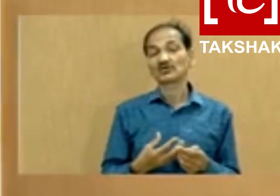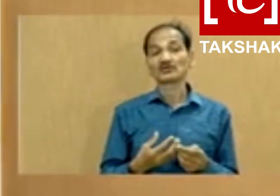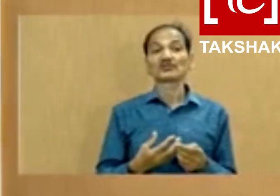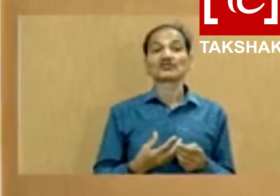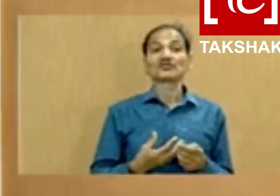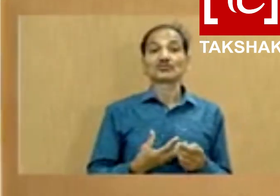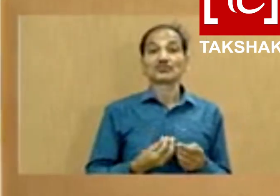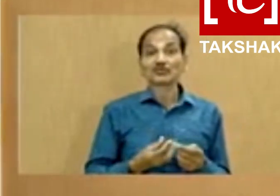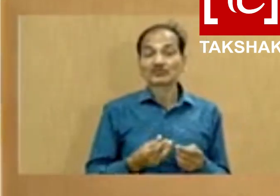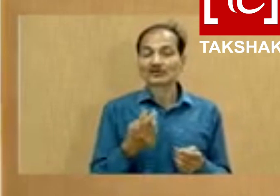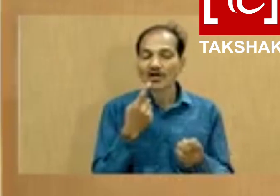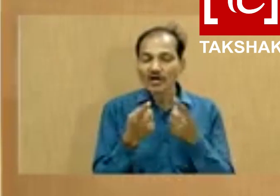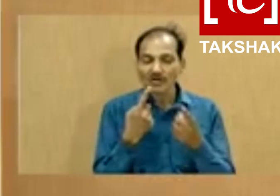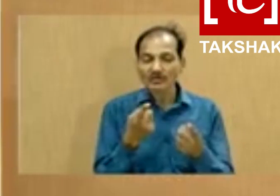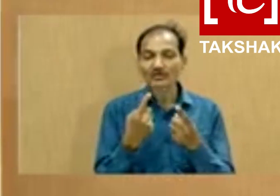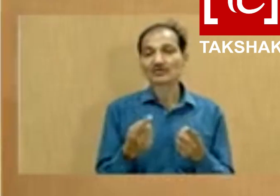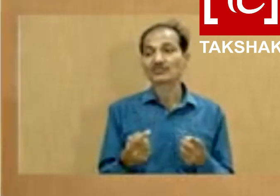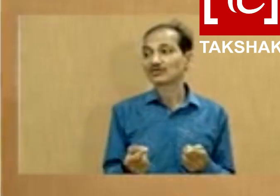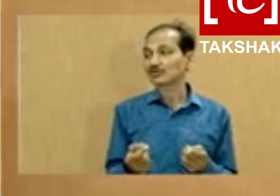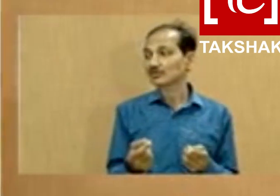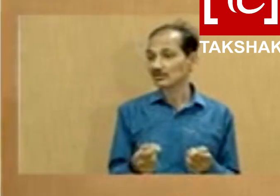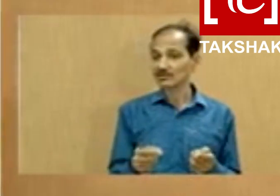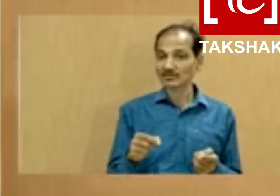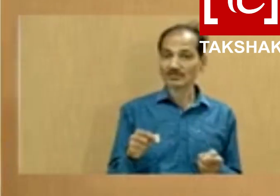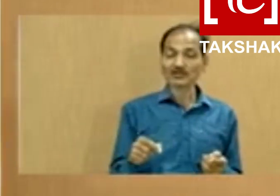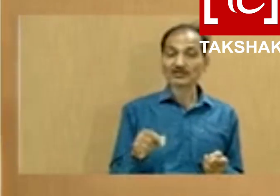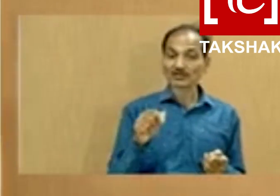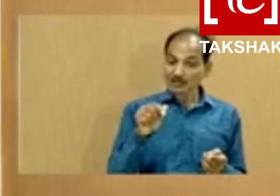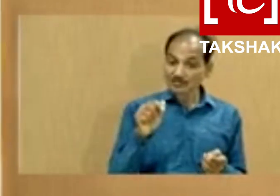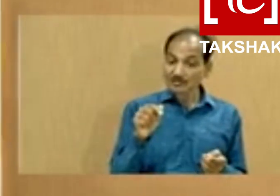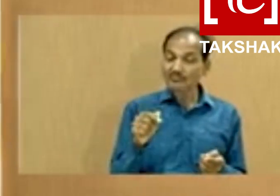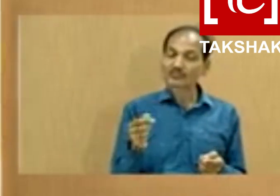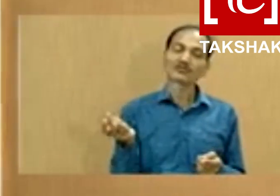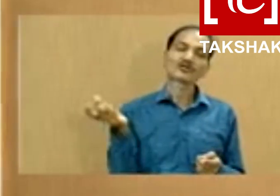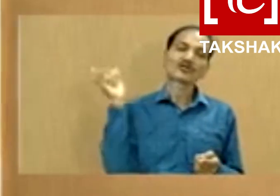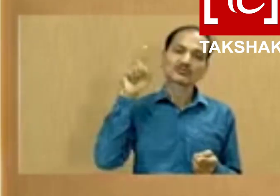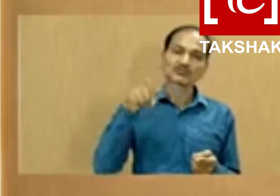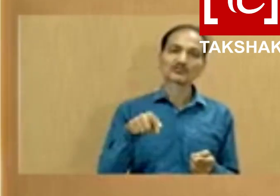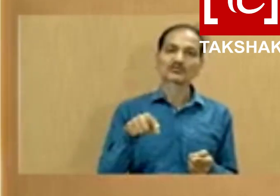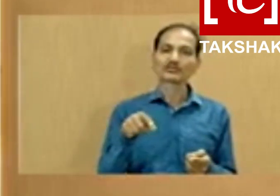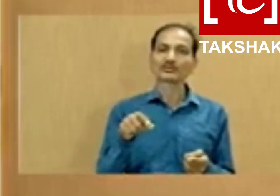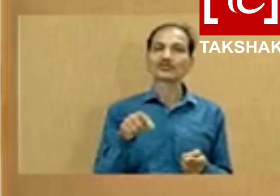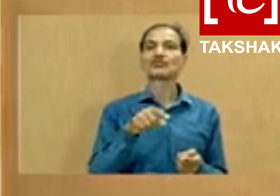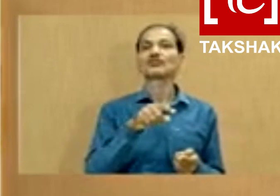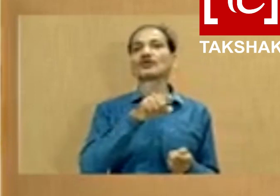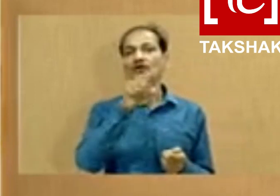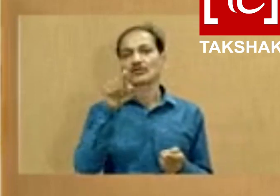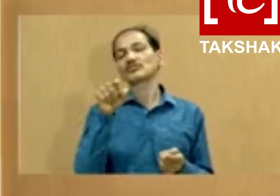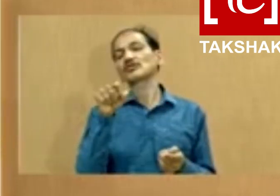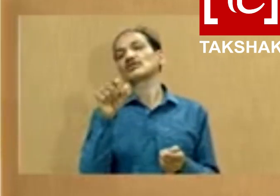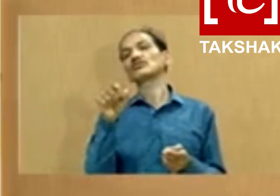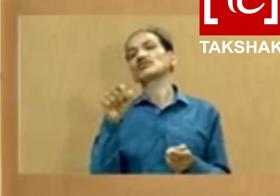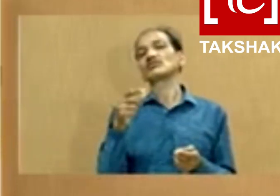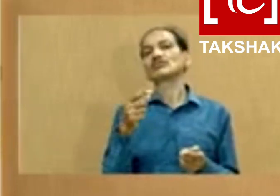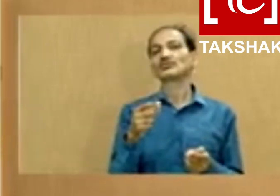ଏହି ବିଷୟରେ ଆପଣମାନଙ୍କୁ କହିବା ଆଗରୁ ମୁଁ ଗୋଟିଏ ଜିନିଷ ସୂଚିତ କରିବାକୁ ଚାହିଁବି ଯେ ଏ ଯେଉଁ